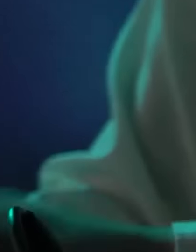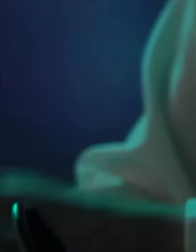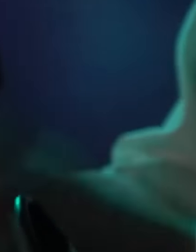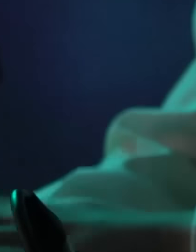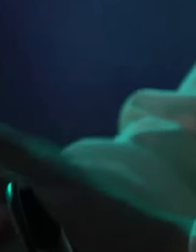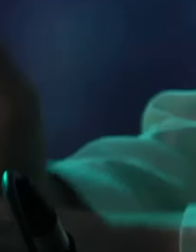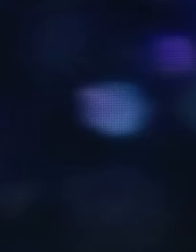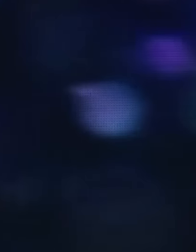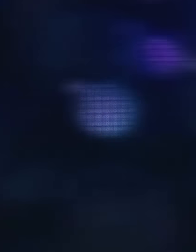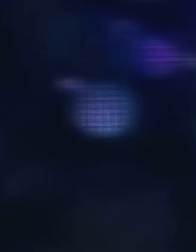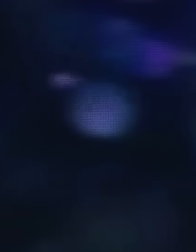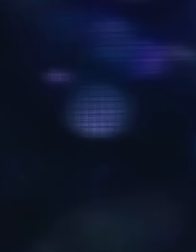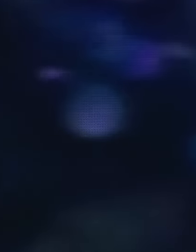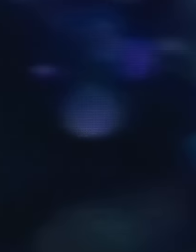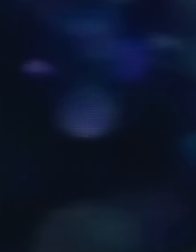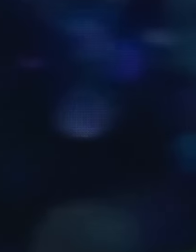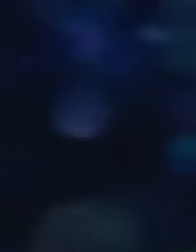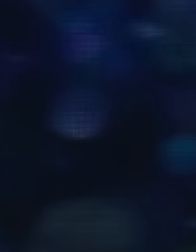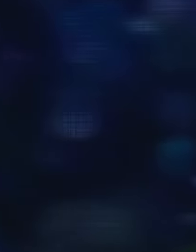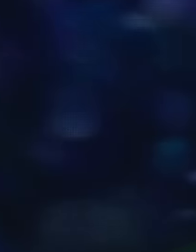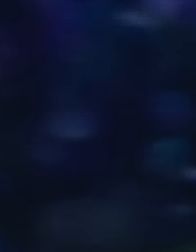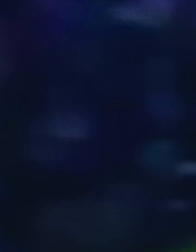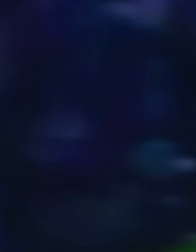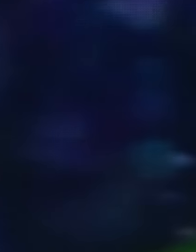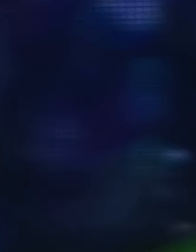Ku percaya